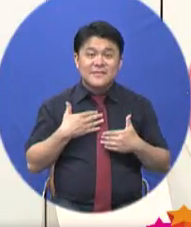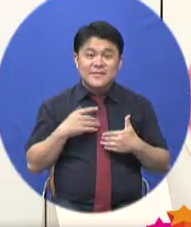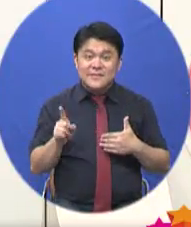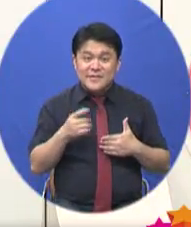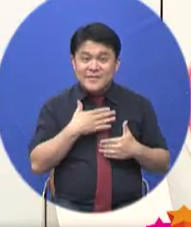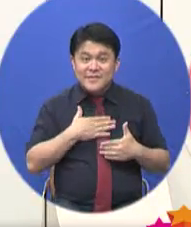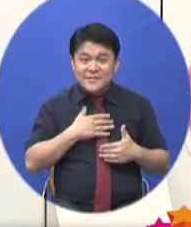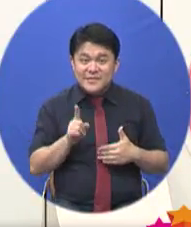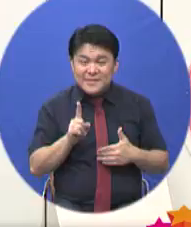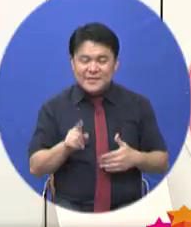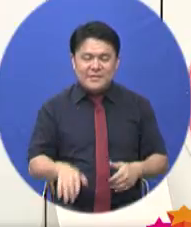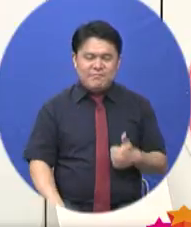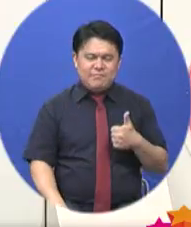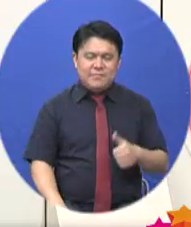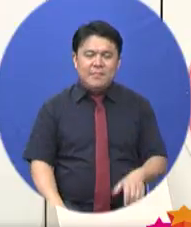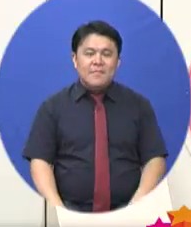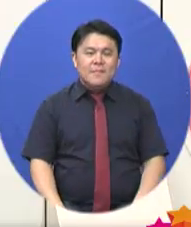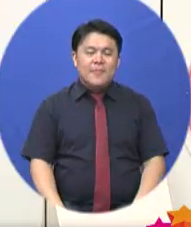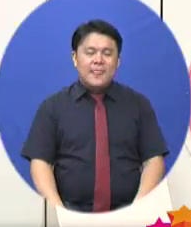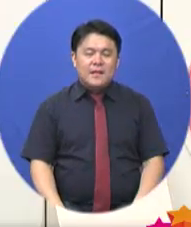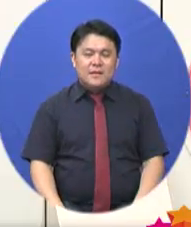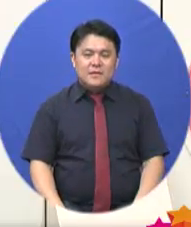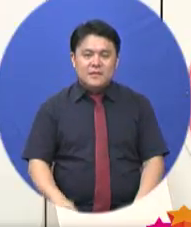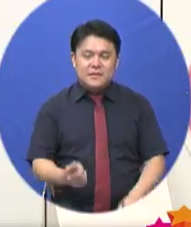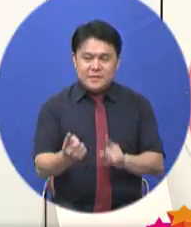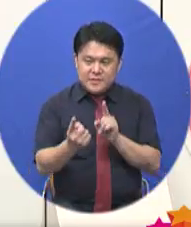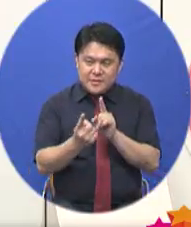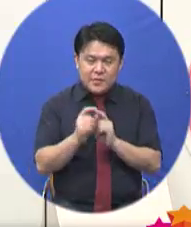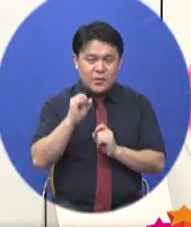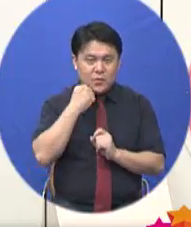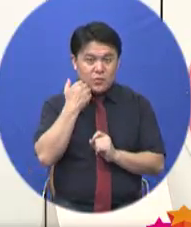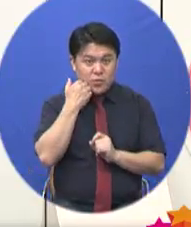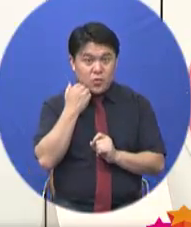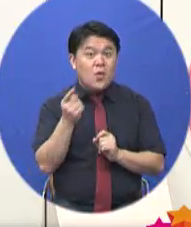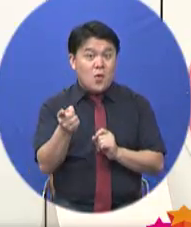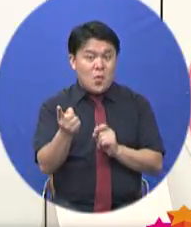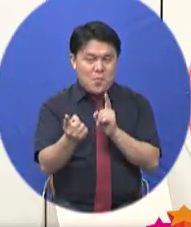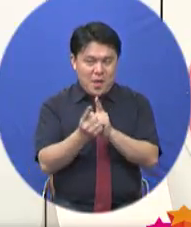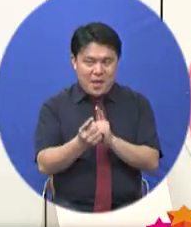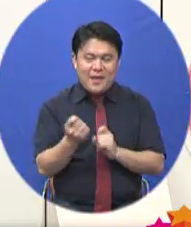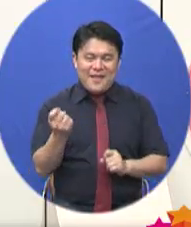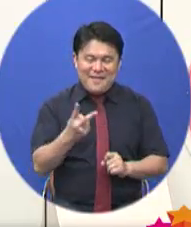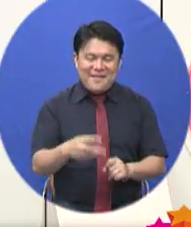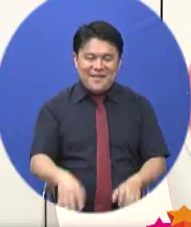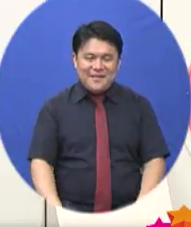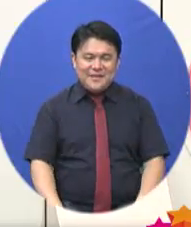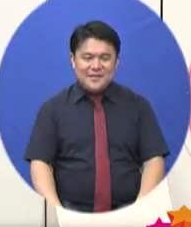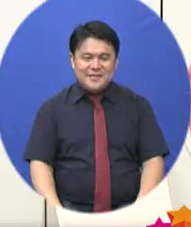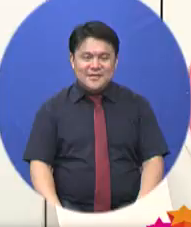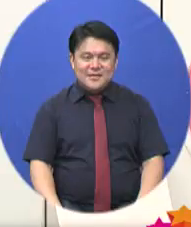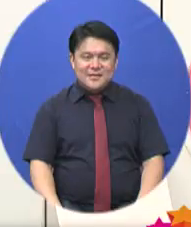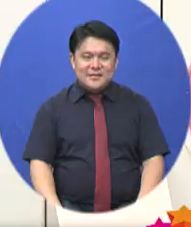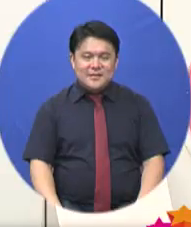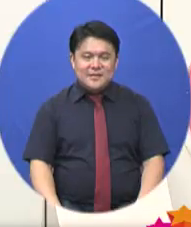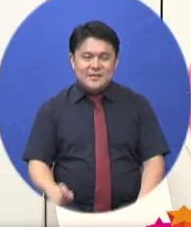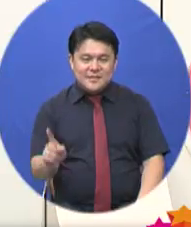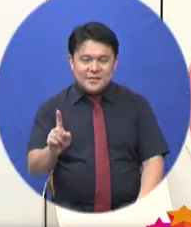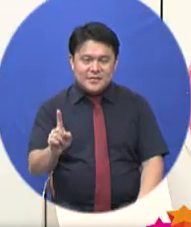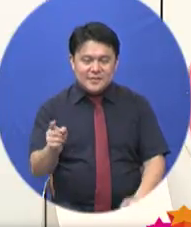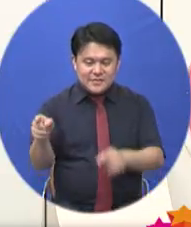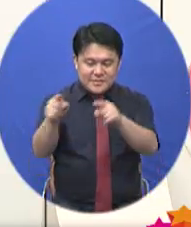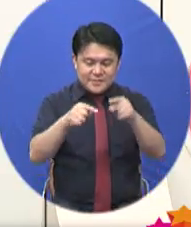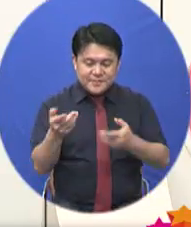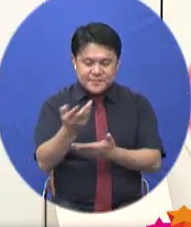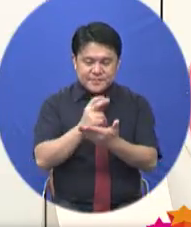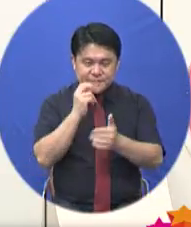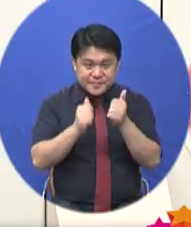아, 좋죠. 네. 네. 어서 뭐 만날 수도 없는 일이고. 네. 참 예, 이런 전국 나눔